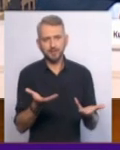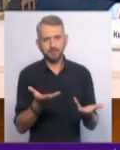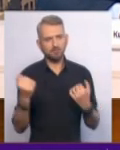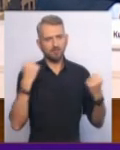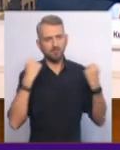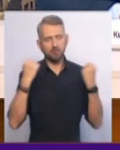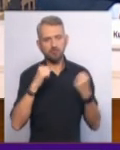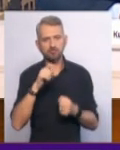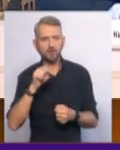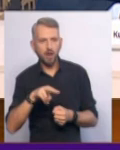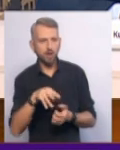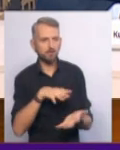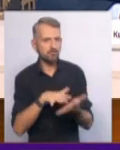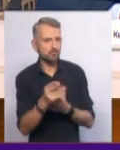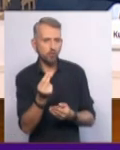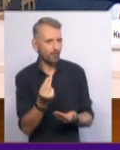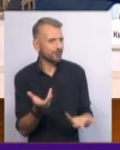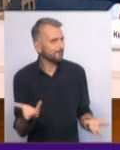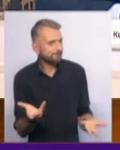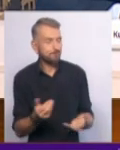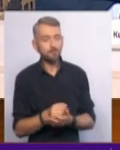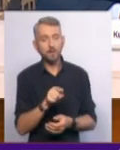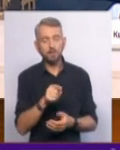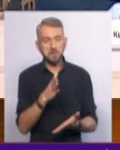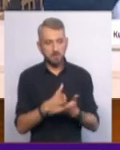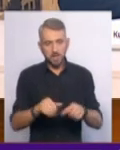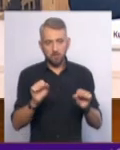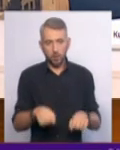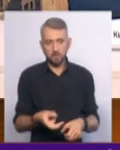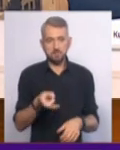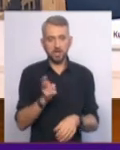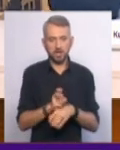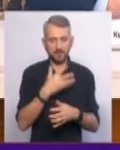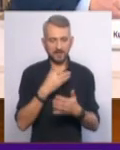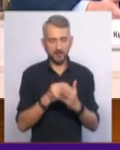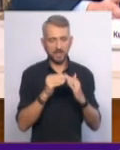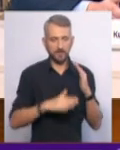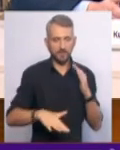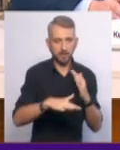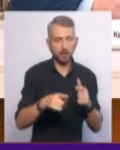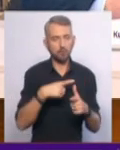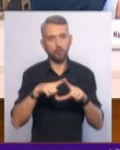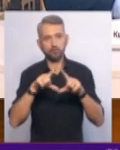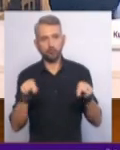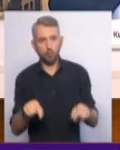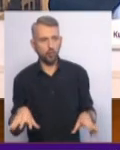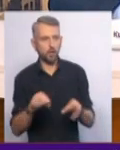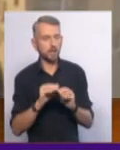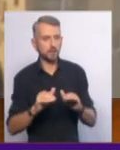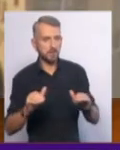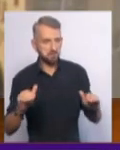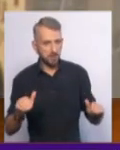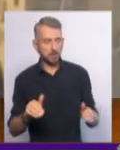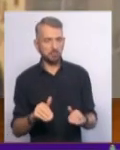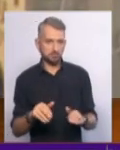тренажерний зал і витрачати на це кошти. Тут ви маєте можливість прийти у свій двір, Або в школу разом так, з дітьми,